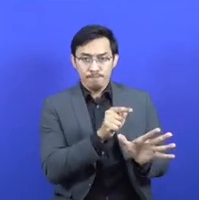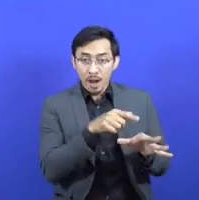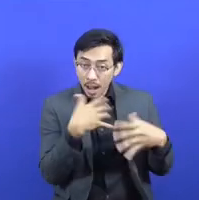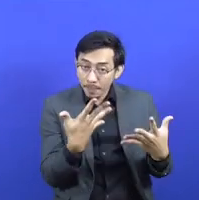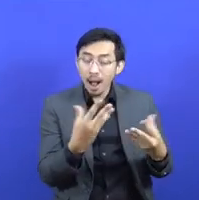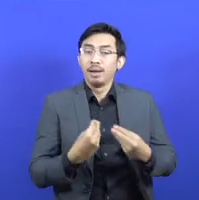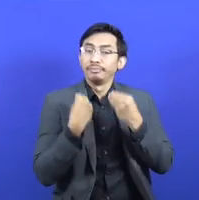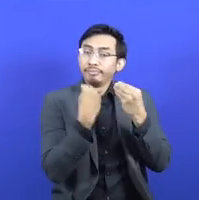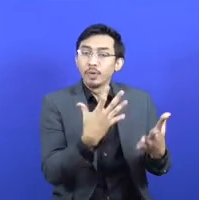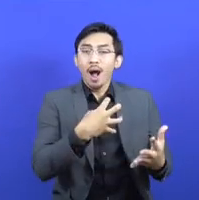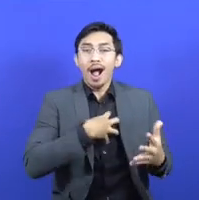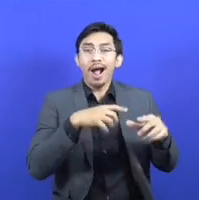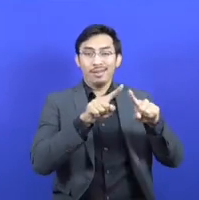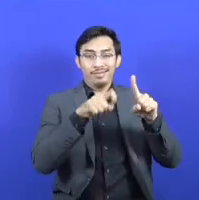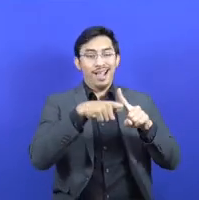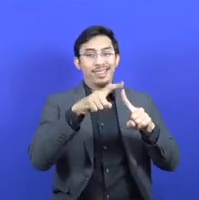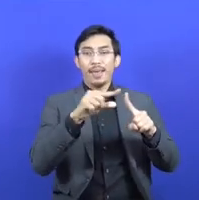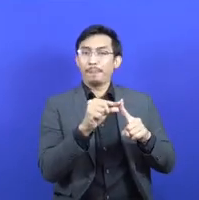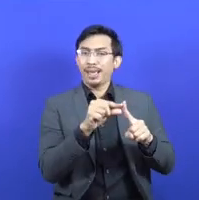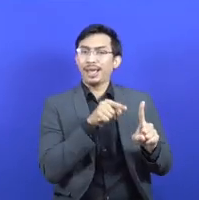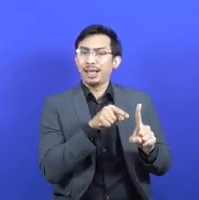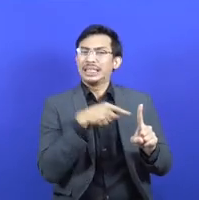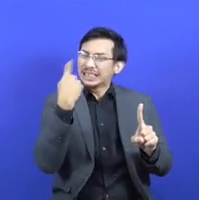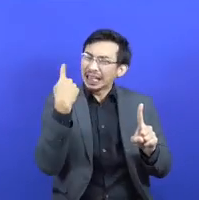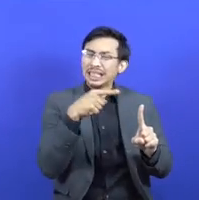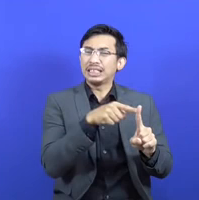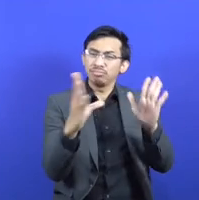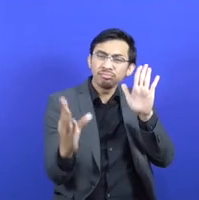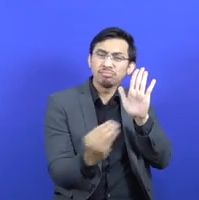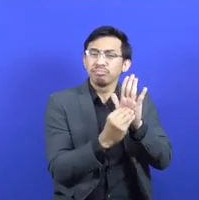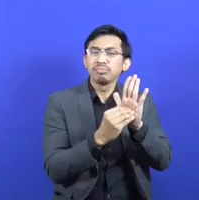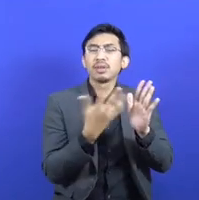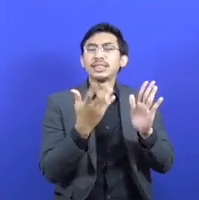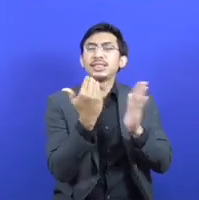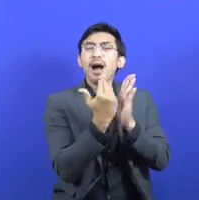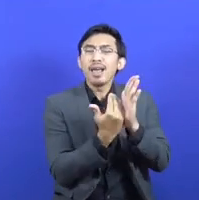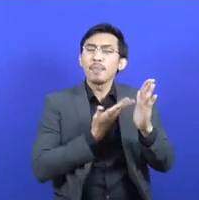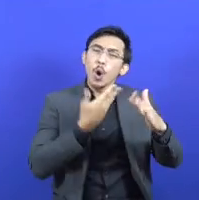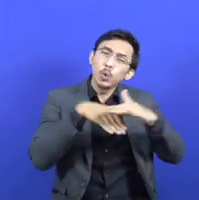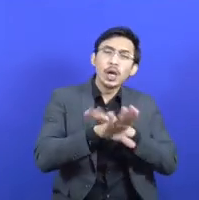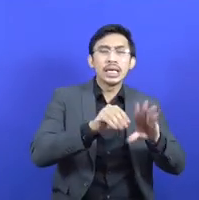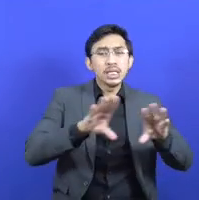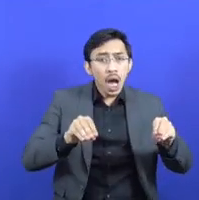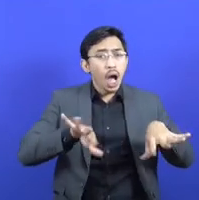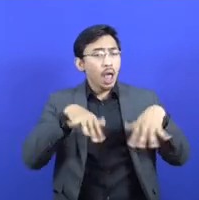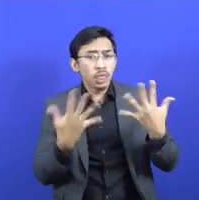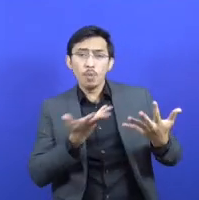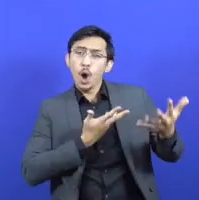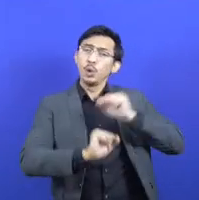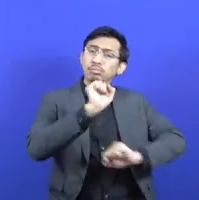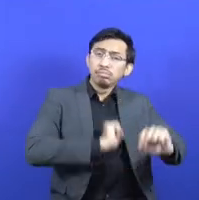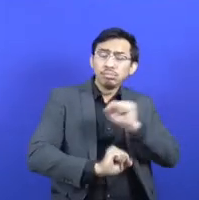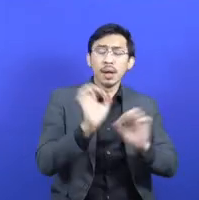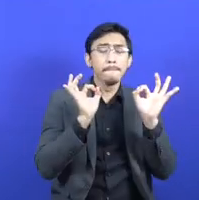Misalnya, pemenuhan hak atas kartu tanda penduduk atau KTP yang sering dijadikan syarat untuk bekerja atau bahkan